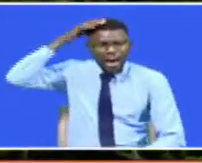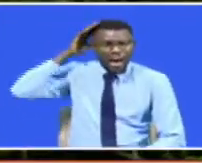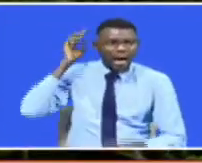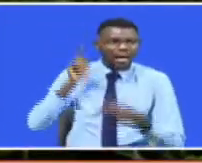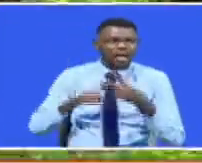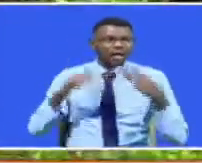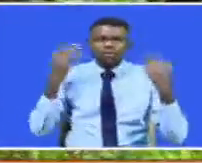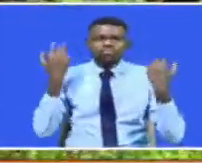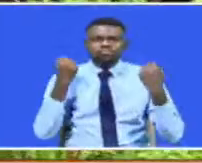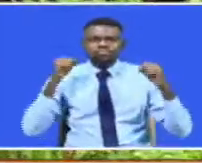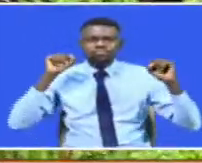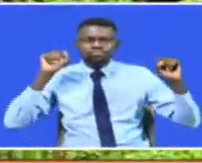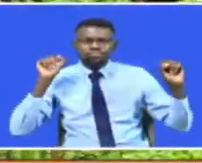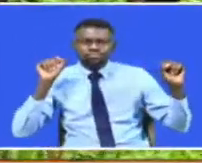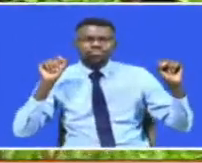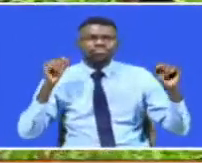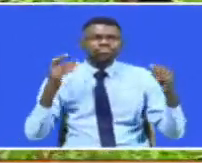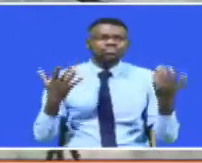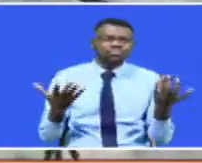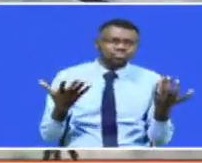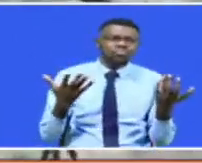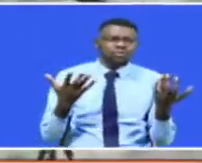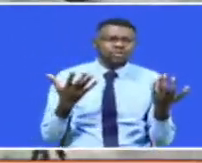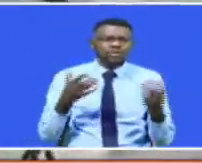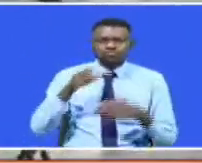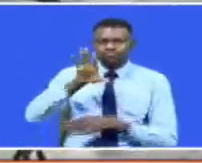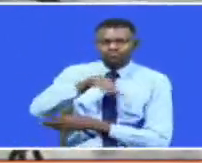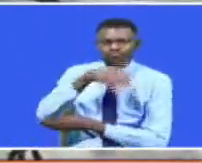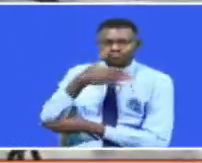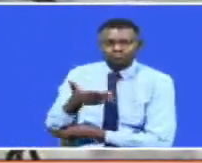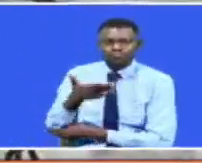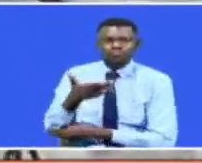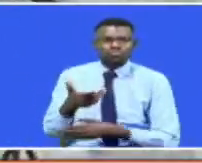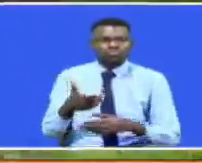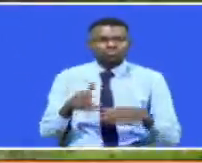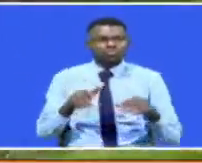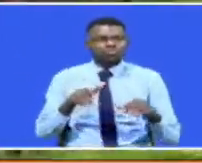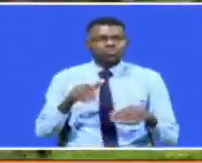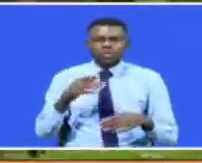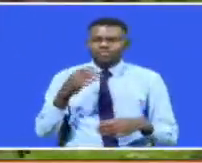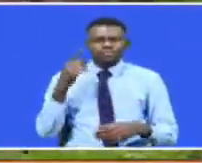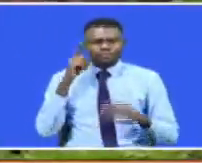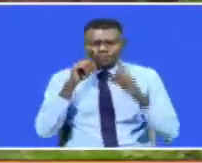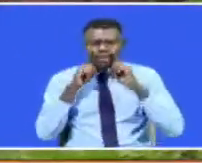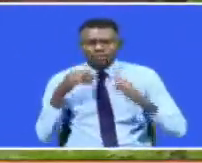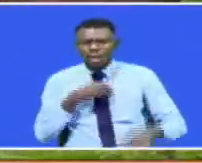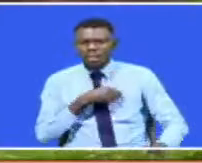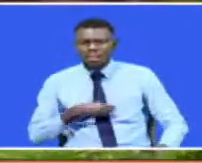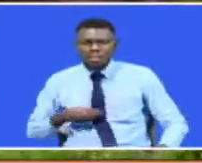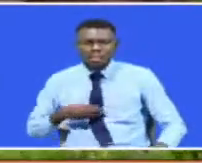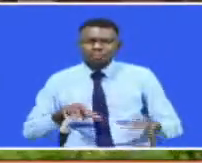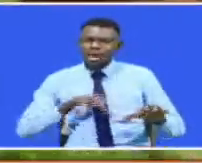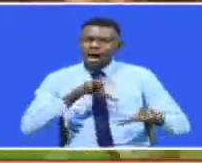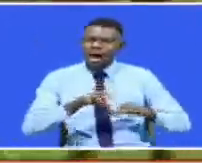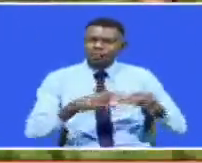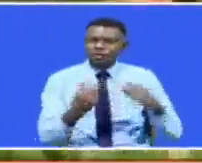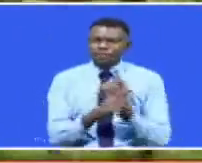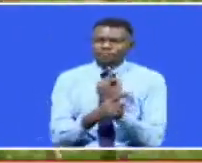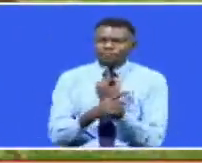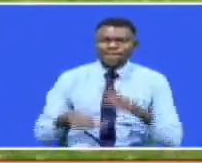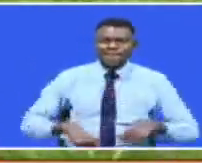faru, ndovu, nyati, duma pamoja na wanyama wengine ambao wamefanya mazingira haya kuwa makazi yao.